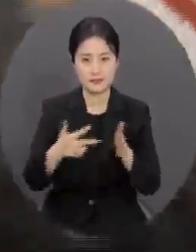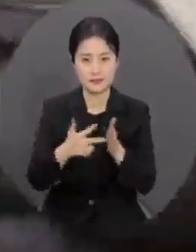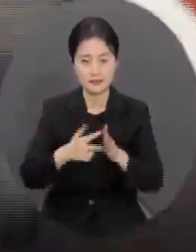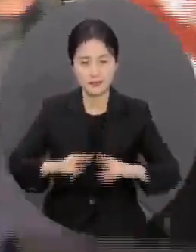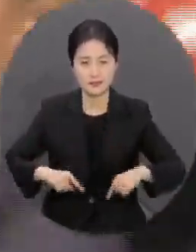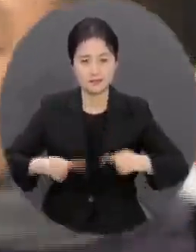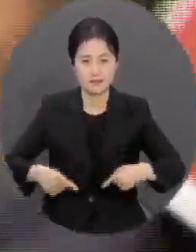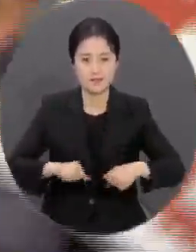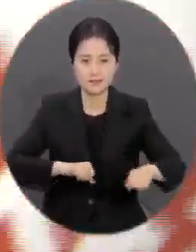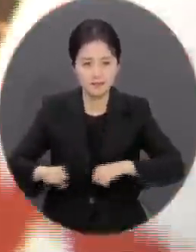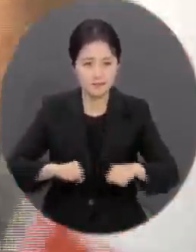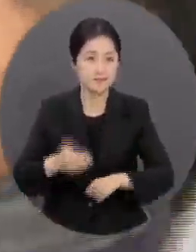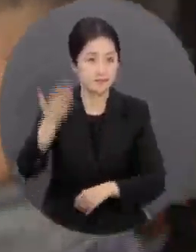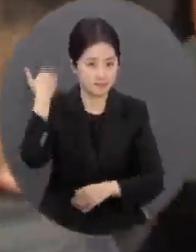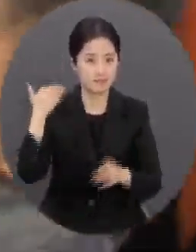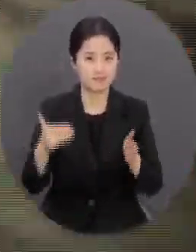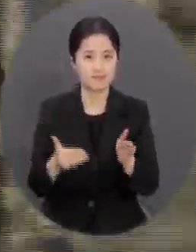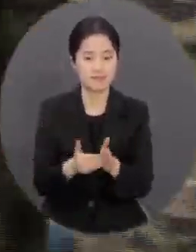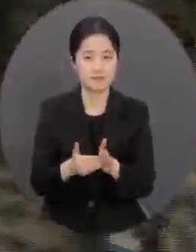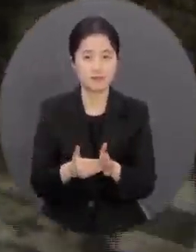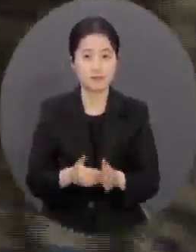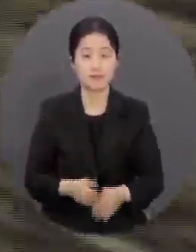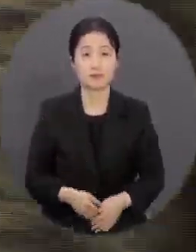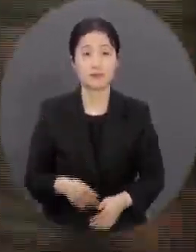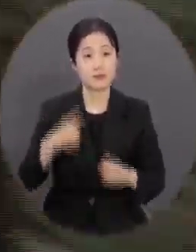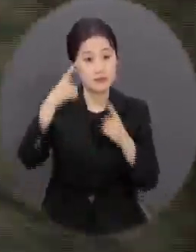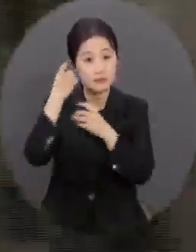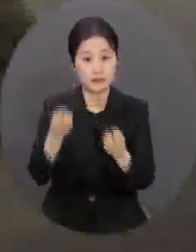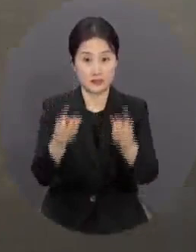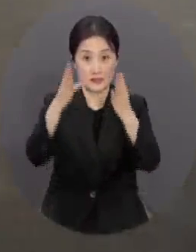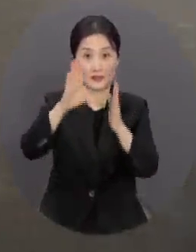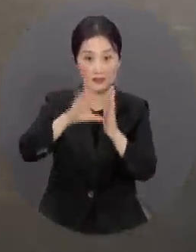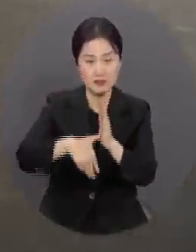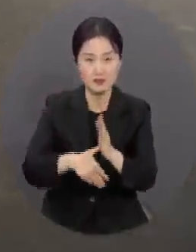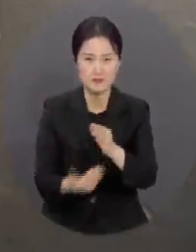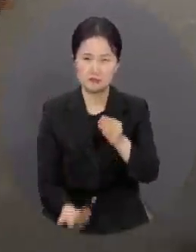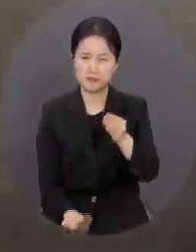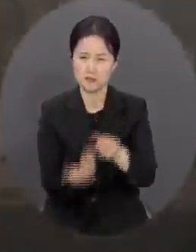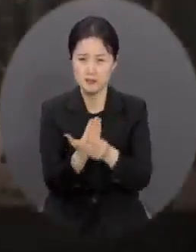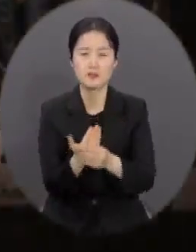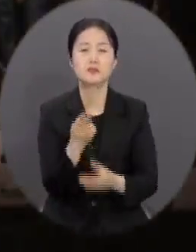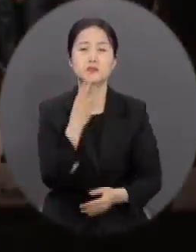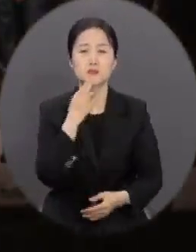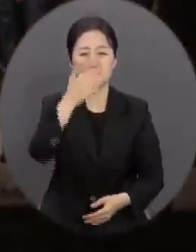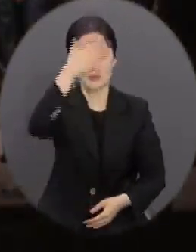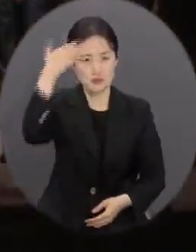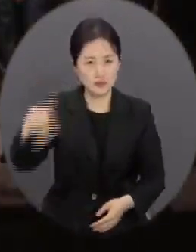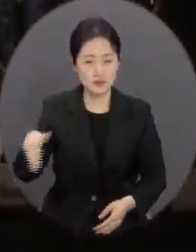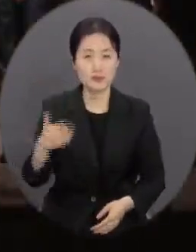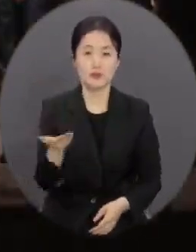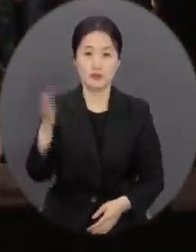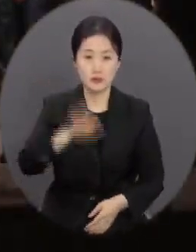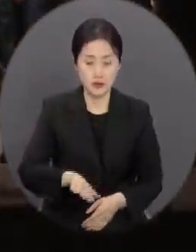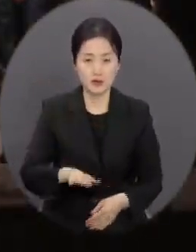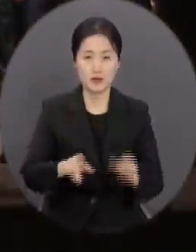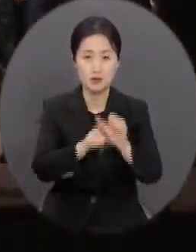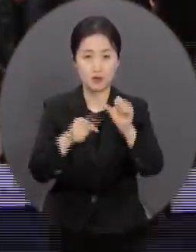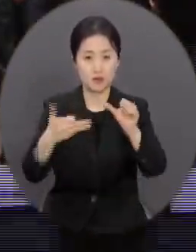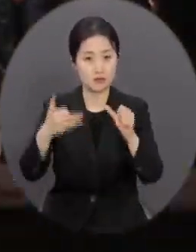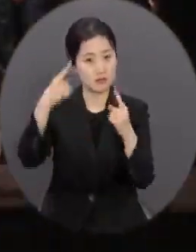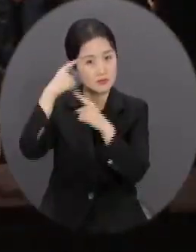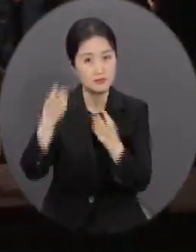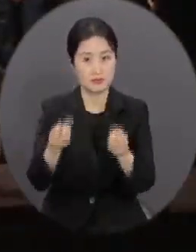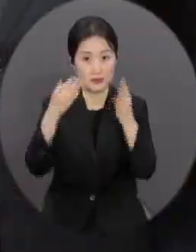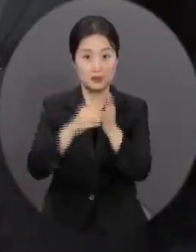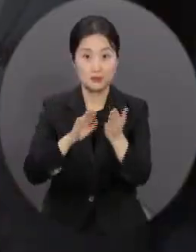5.18 기념재단. 우려했던 기념식 당일 불상사는 없었지만 5.18이 끝난 이후 양측의 갈등은